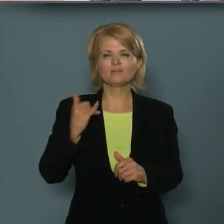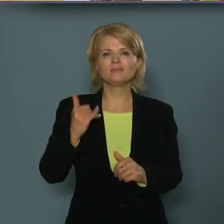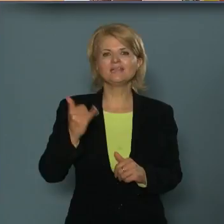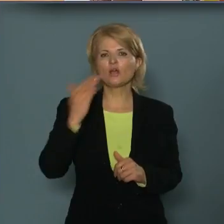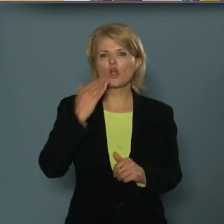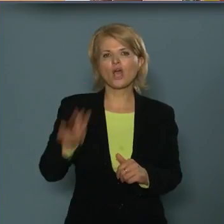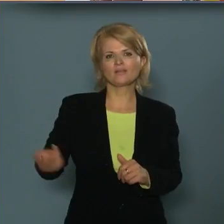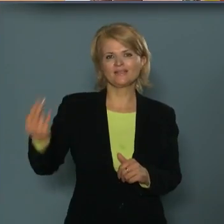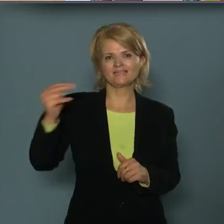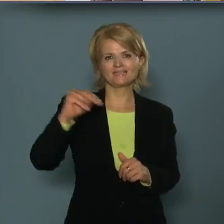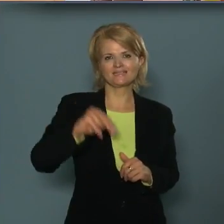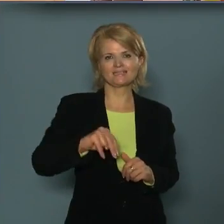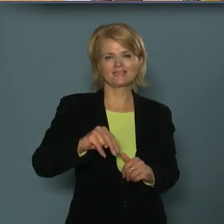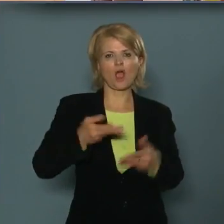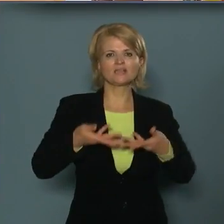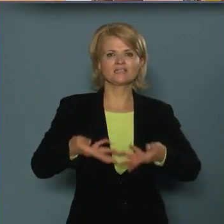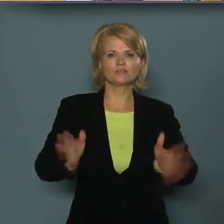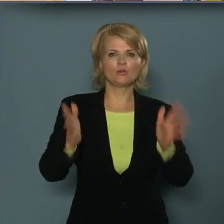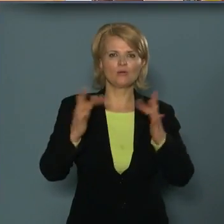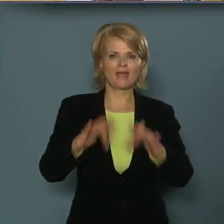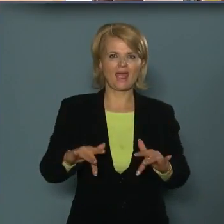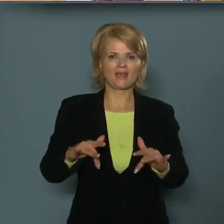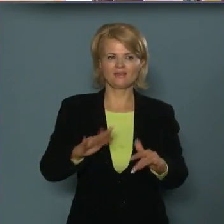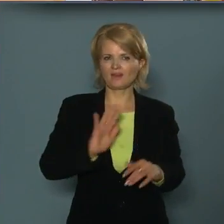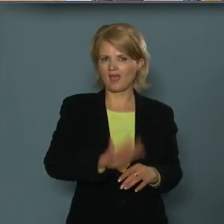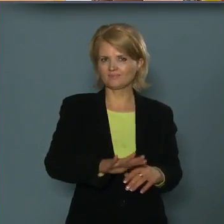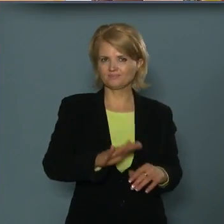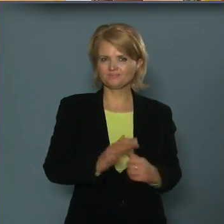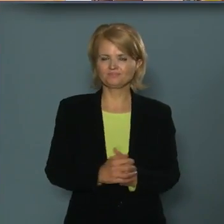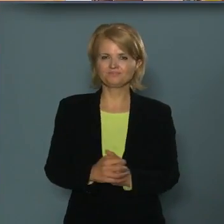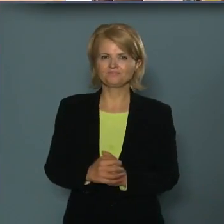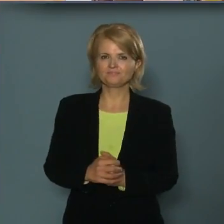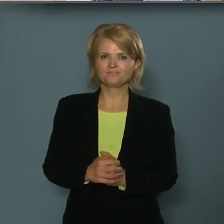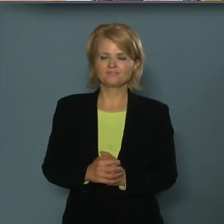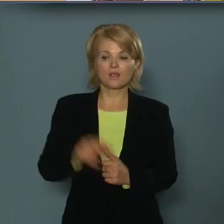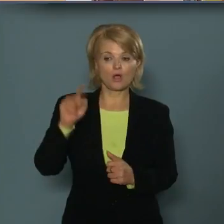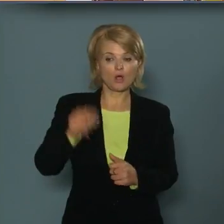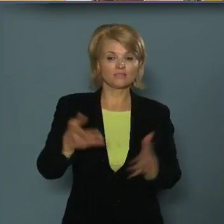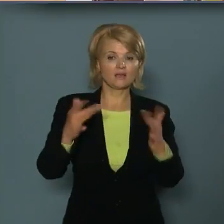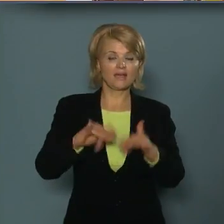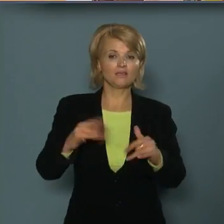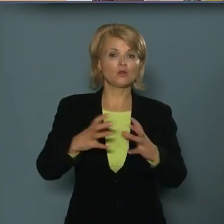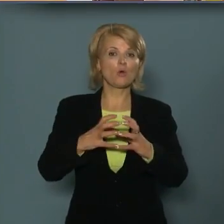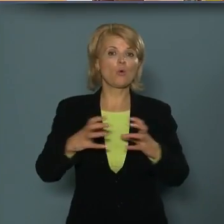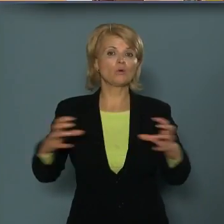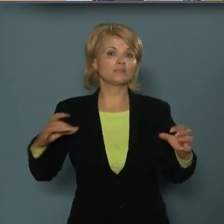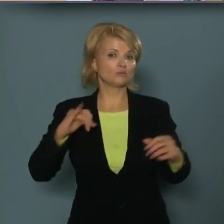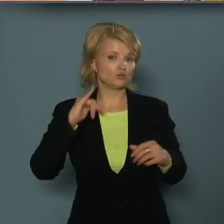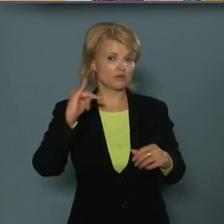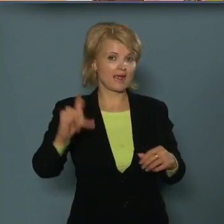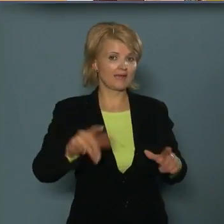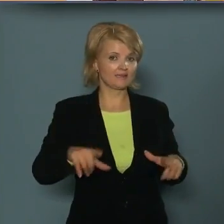visszahúzza a szülőhelye elsősorban, de az a hely is, ahol hosszabb ideig